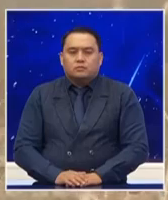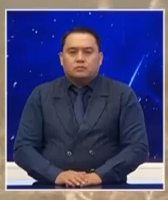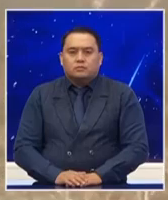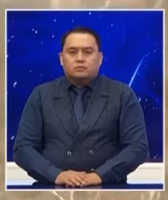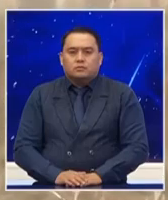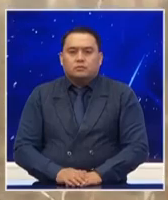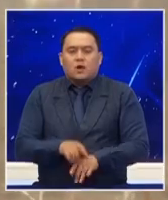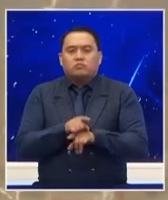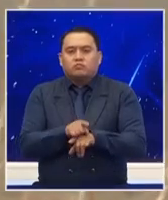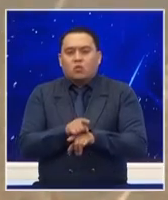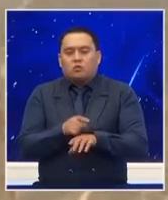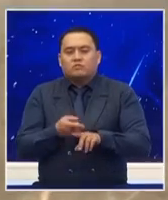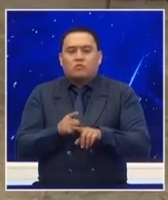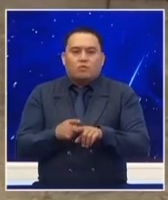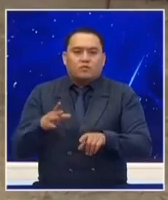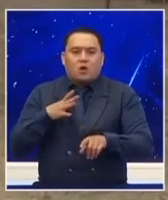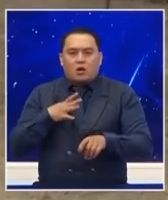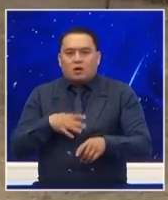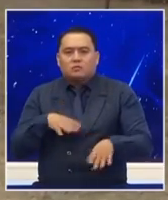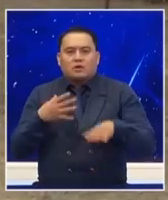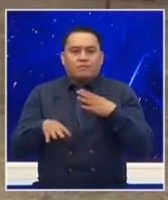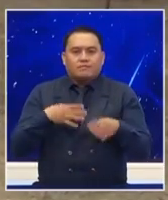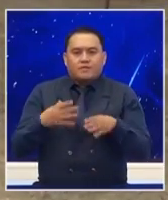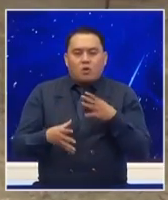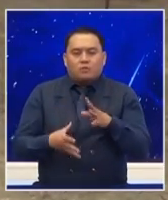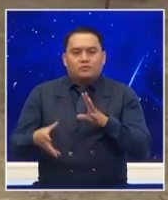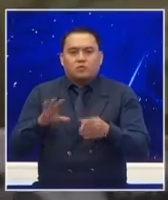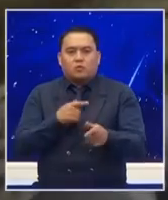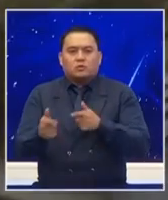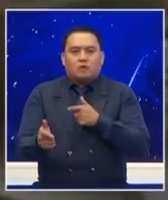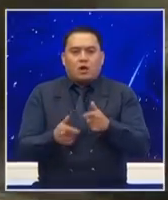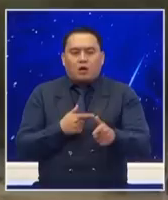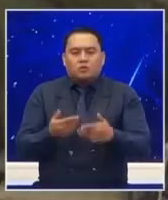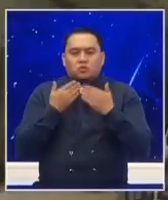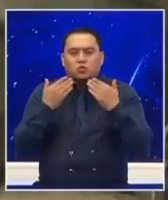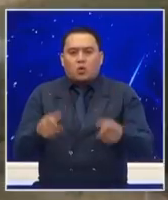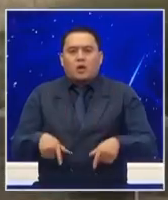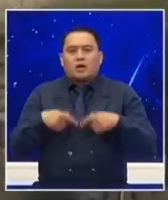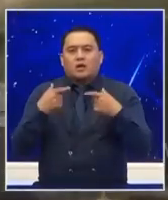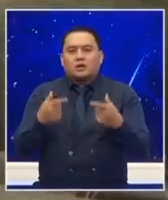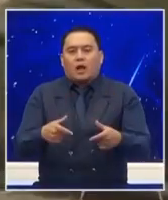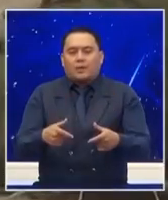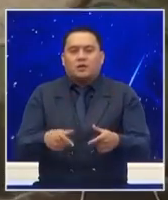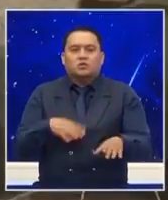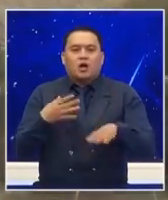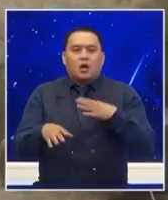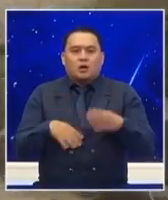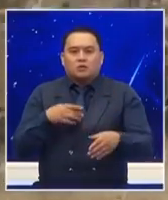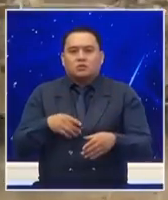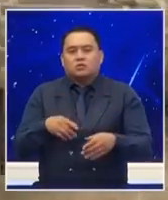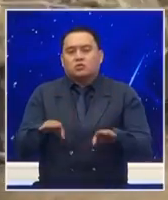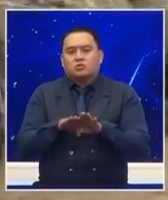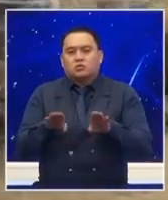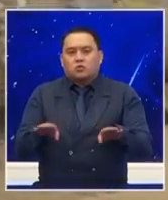БТР мен сынақ бұл мерзімді әскери қызметтегілердің тиімді жалпы әскери дайындық курсының соңғы кезеңінің бірі. Жаттығу алаңы тап ұрыс